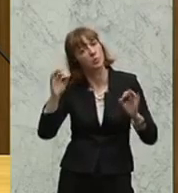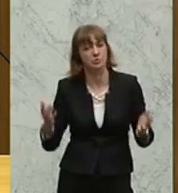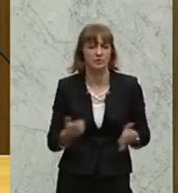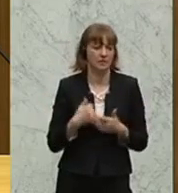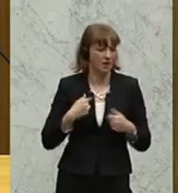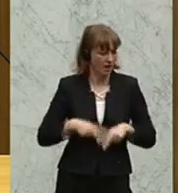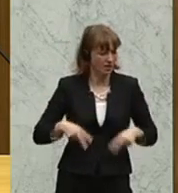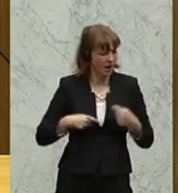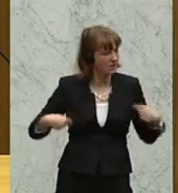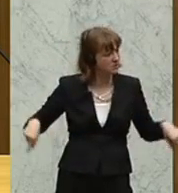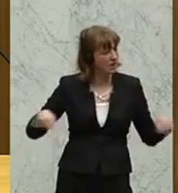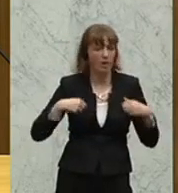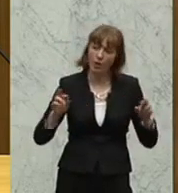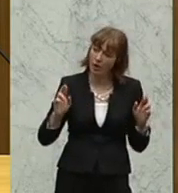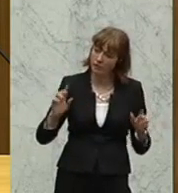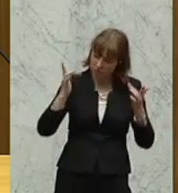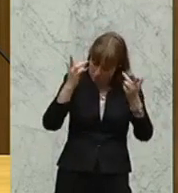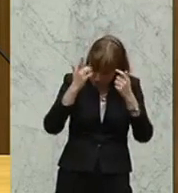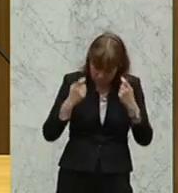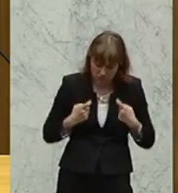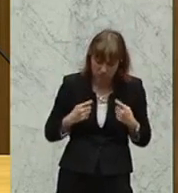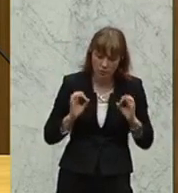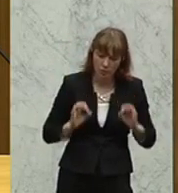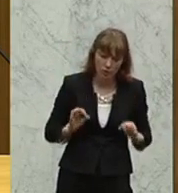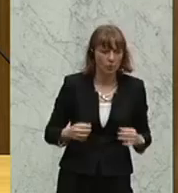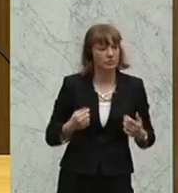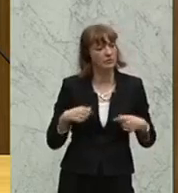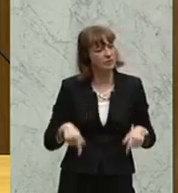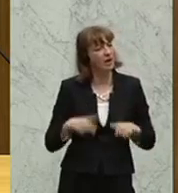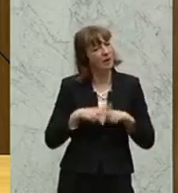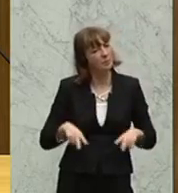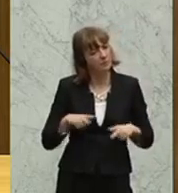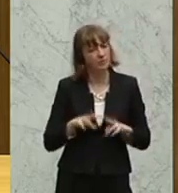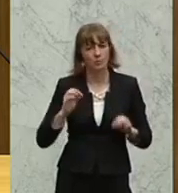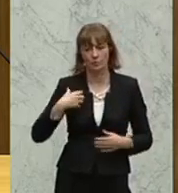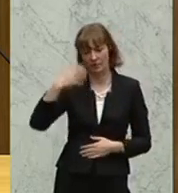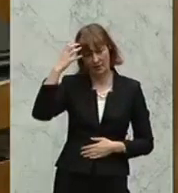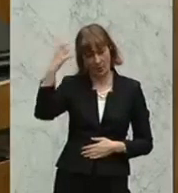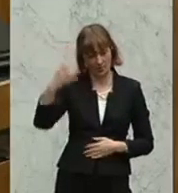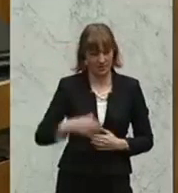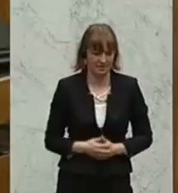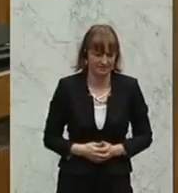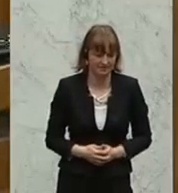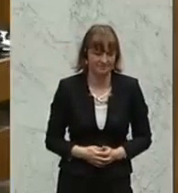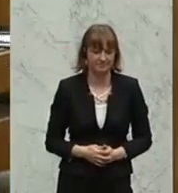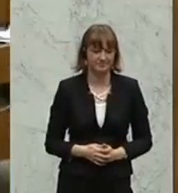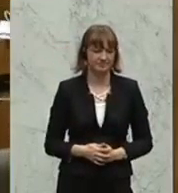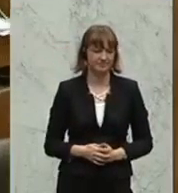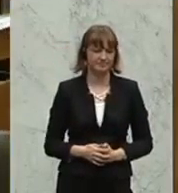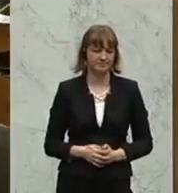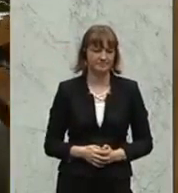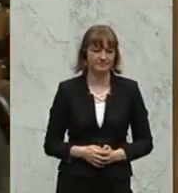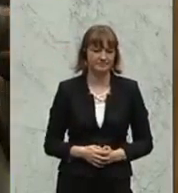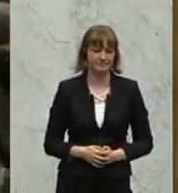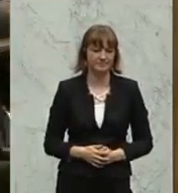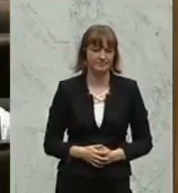nachbessern. Und zum Schluss noch einmal, seien wir froh, dass wir engagierte Wirte haben, dass wir Wirte haben, die an